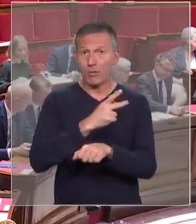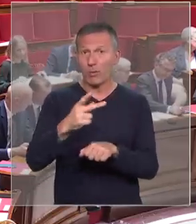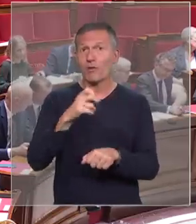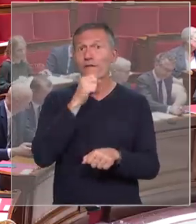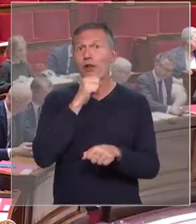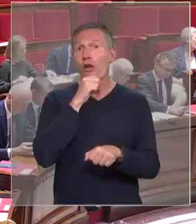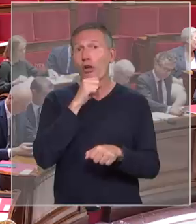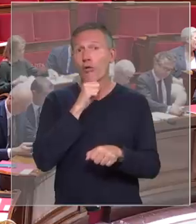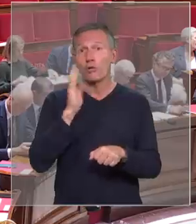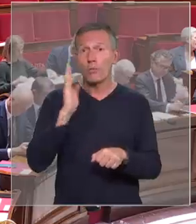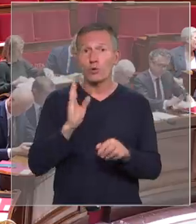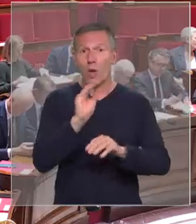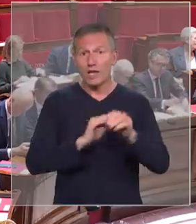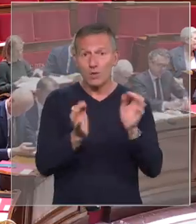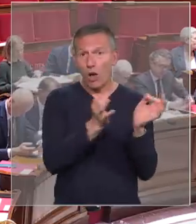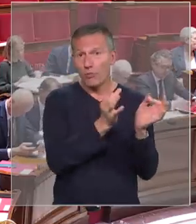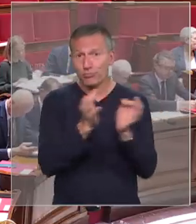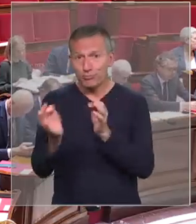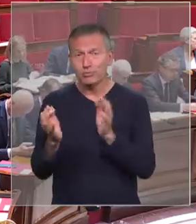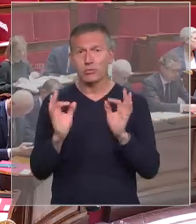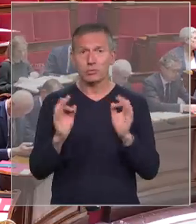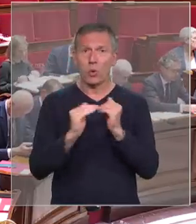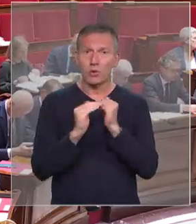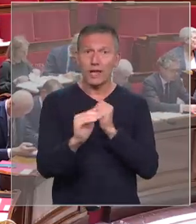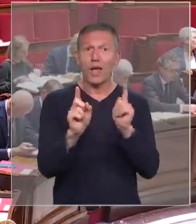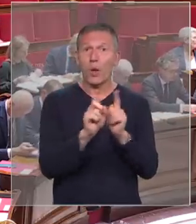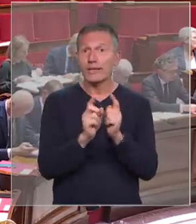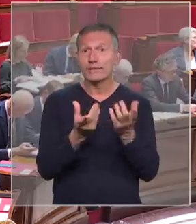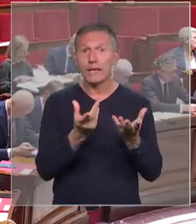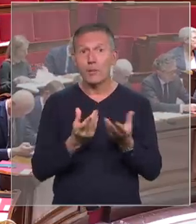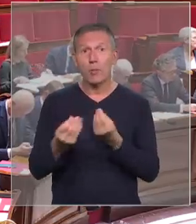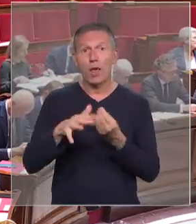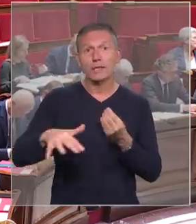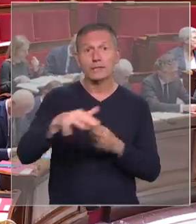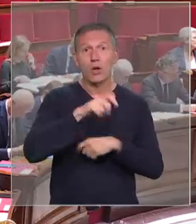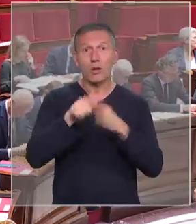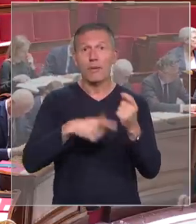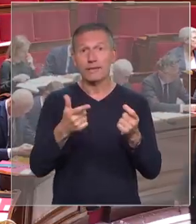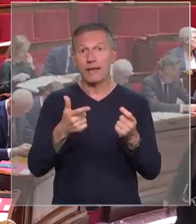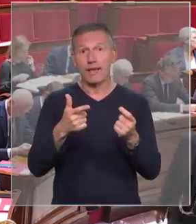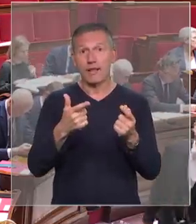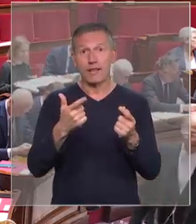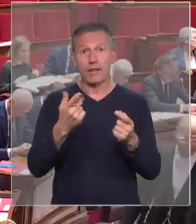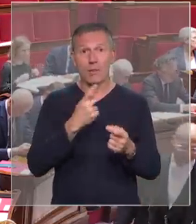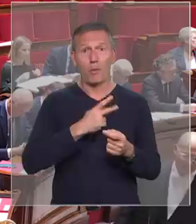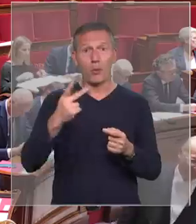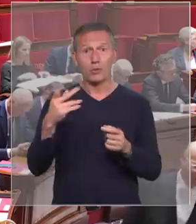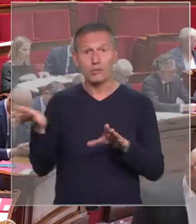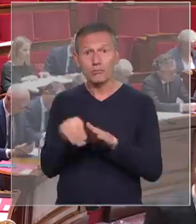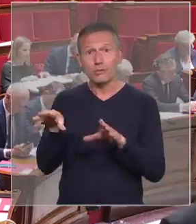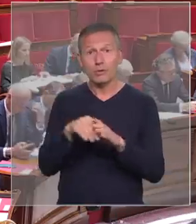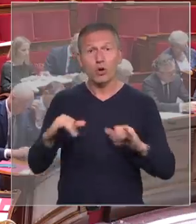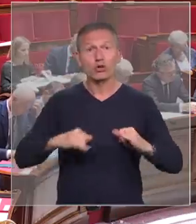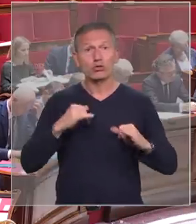donc besoin de soins plus réguliers, plus constants d'une part, et une population carcérale qui paradoxalement rajeunit d'autre part avec